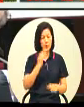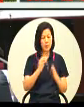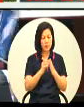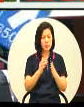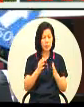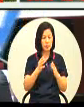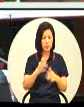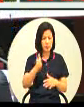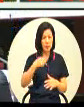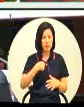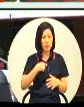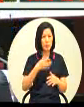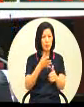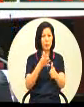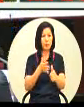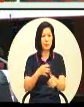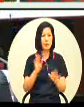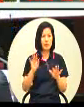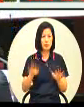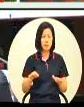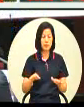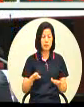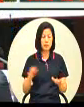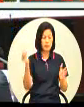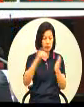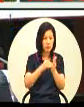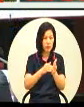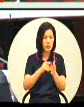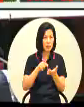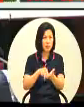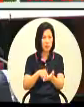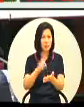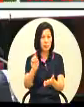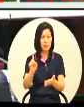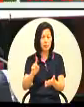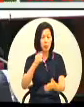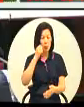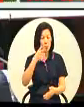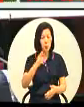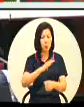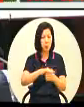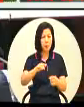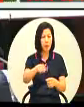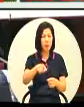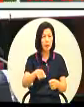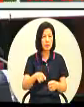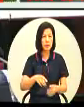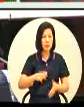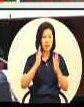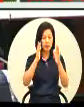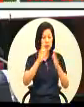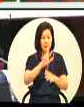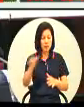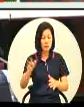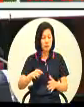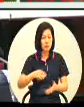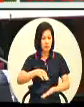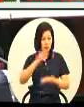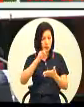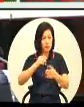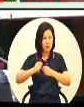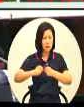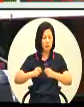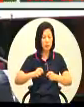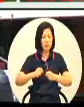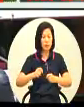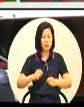结果啊，安检组到什么会？会议落日半冬，第二会正式提案，还咨询哦。我们局